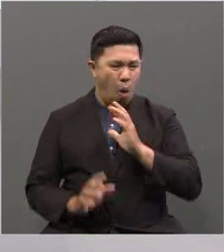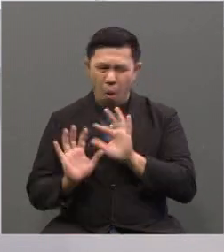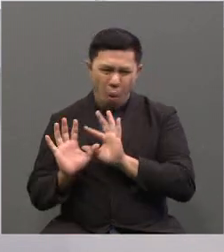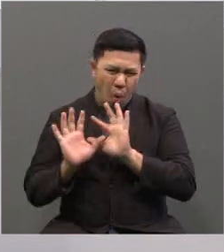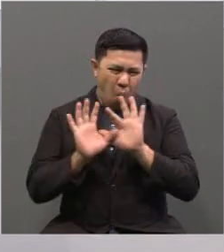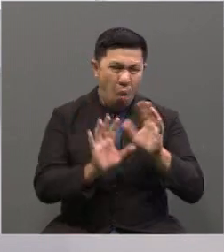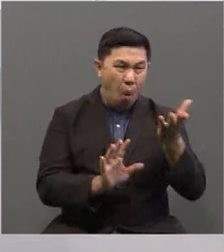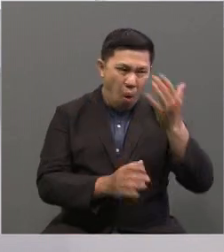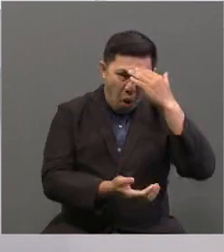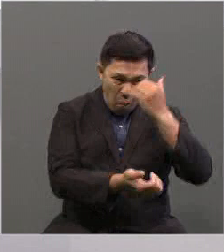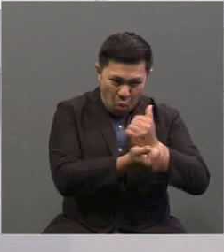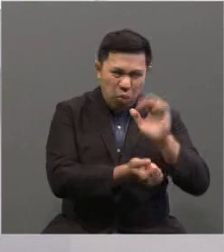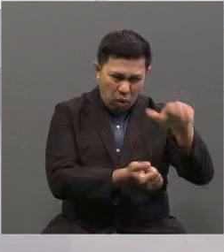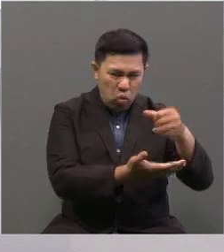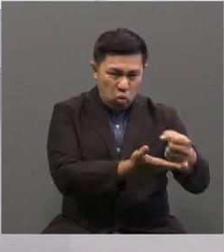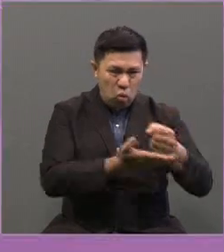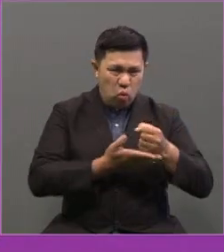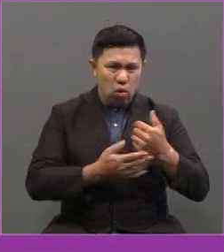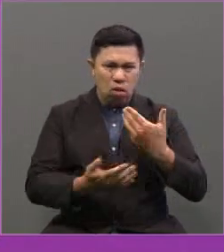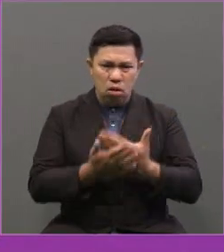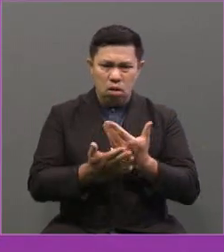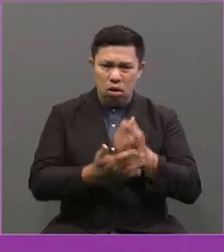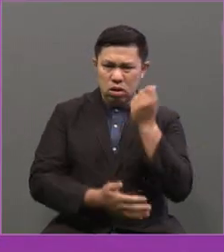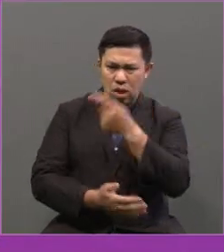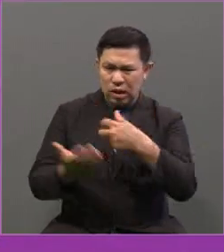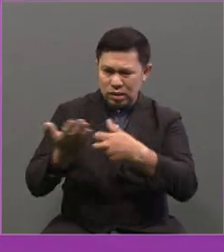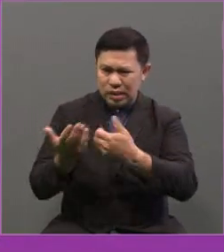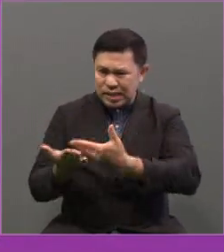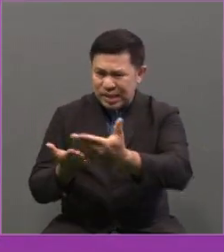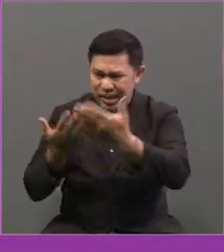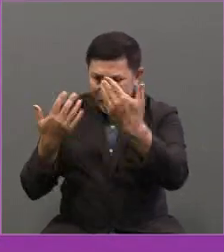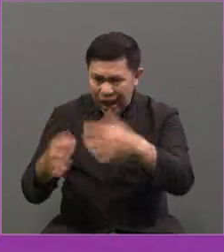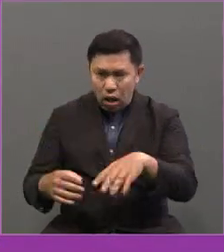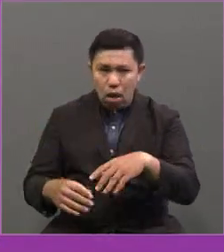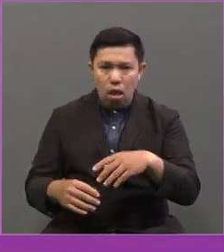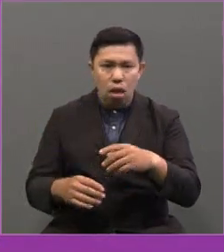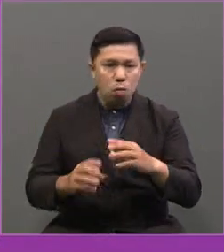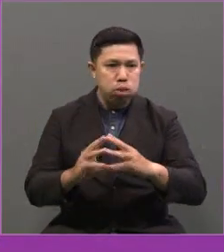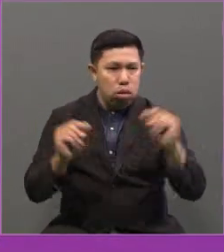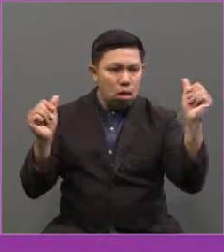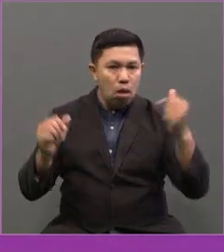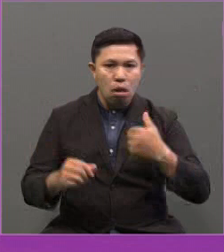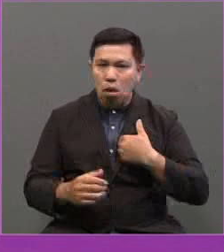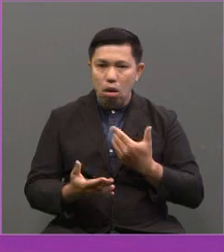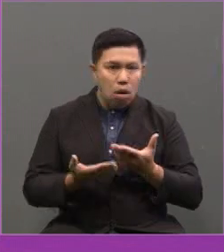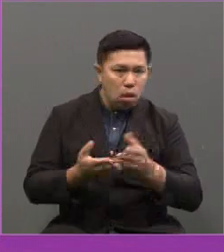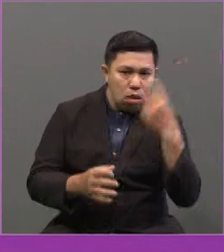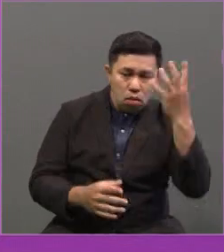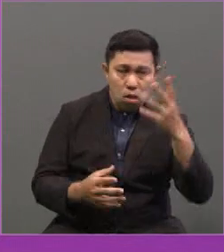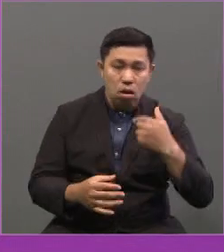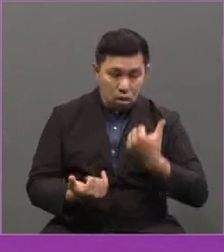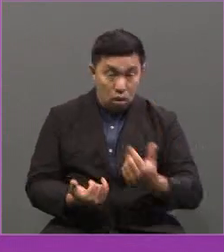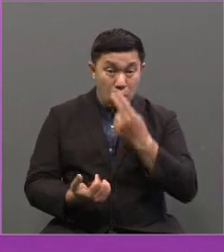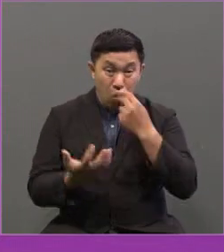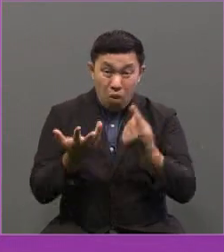างพลตำรวจเอกสุรเชษฐ์เช่นเดียวกันนะคะบอกว่าจ่ายเงินซื้อทัวร์ไปแล้วสุดท้ายก็ไม่ได้ไปแล้วปรากฏว่าคดีนี้เนี่ยถ้าไปดูยอดตัวเล